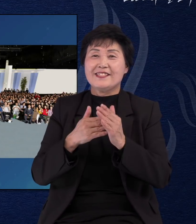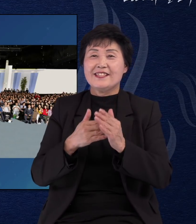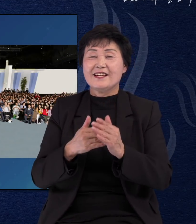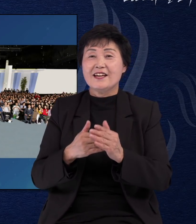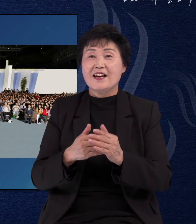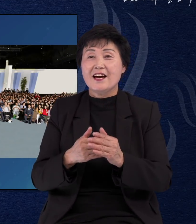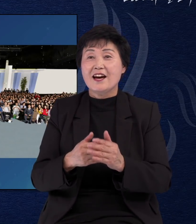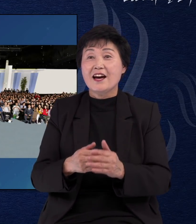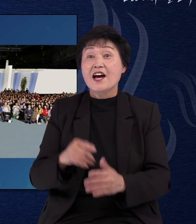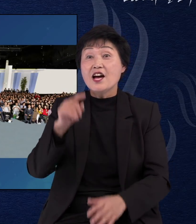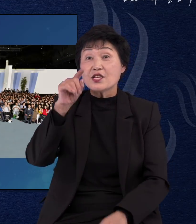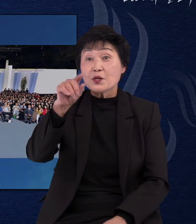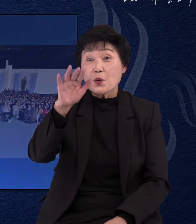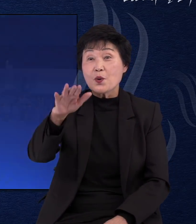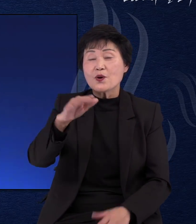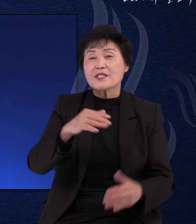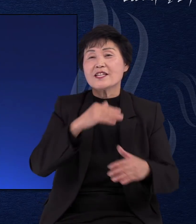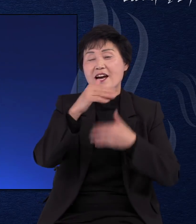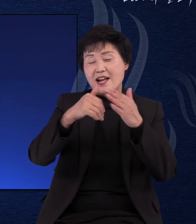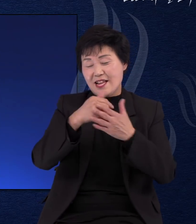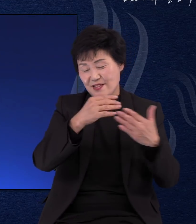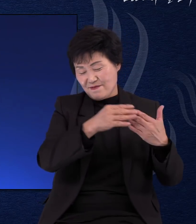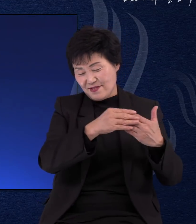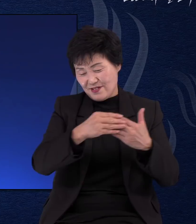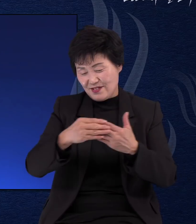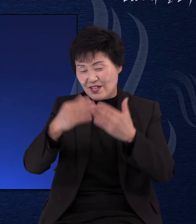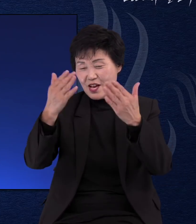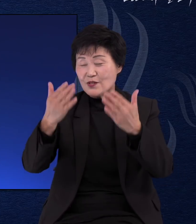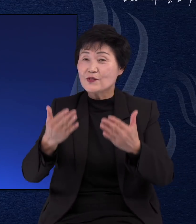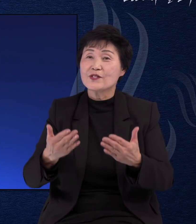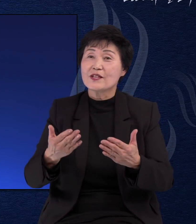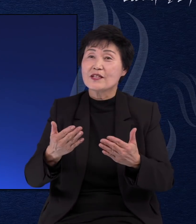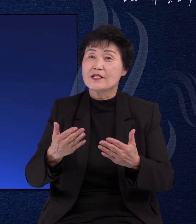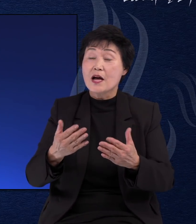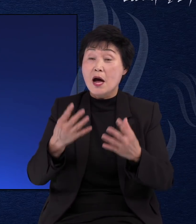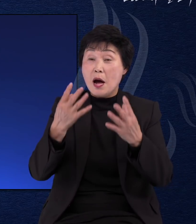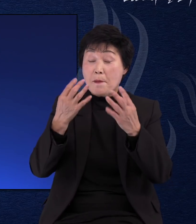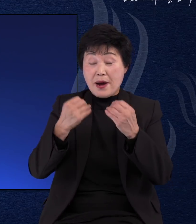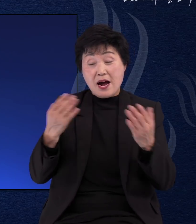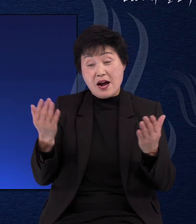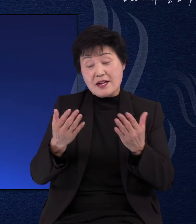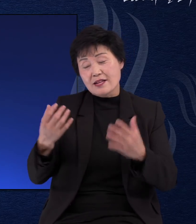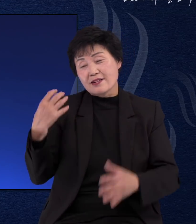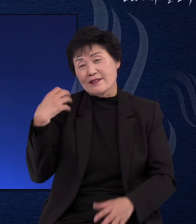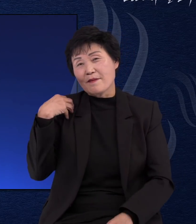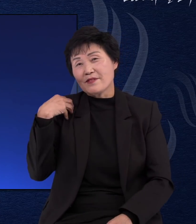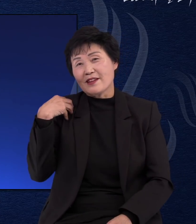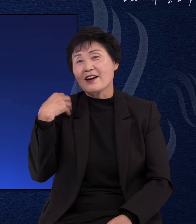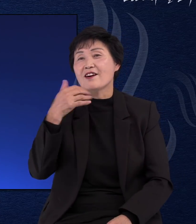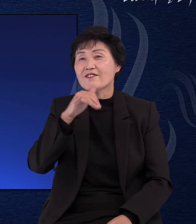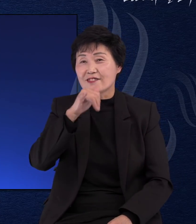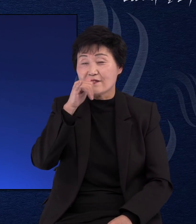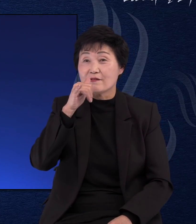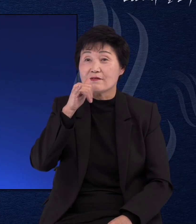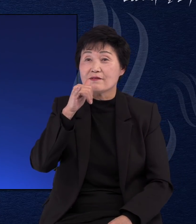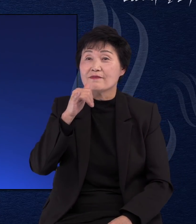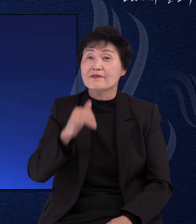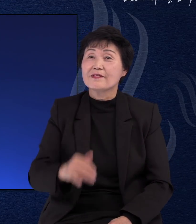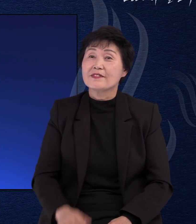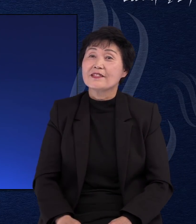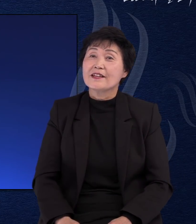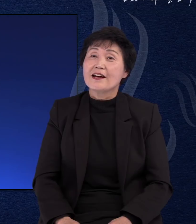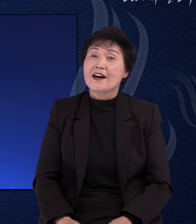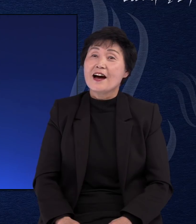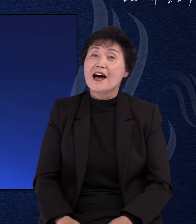저곳으로 하나님께서 인도하셔서 정말 많은 사역들을 감당하게 하셨습니다. 그렇게 감당을 하면서